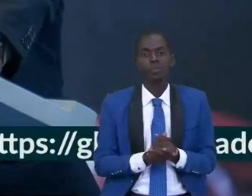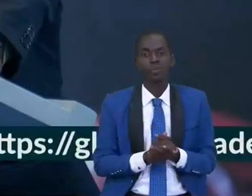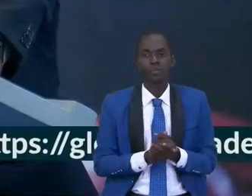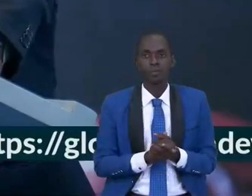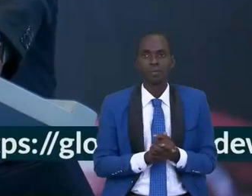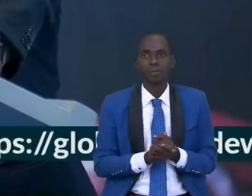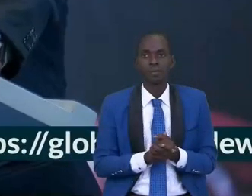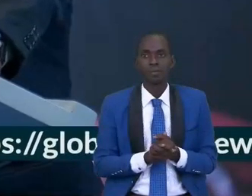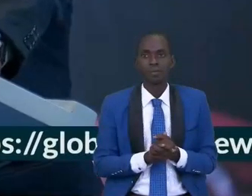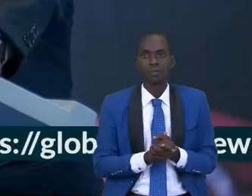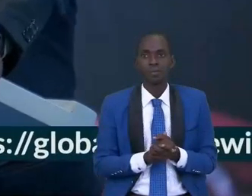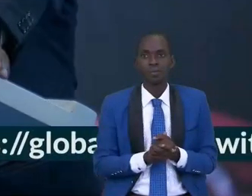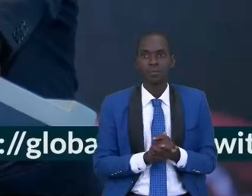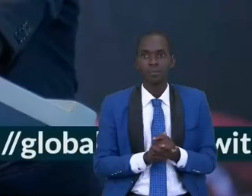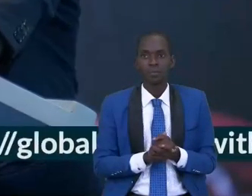Global